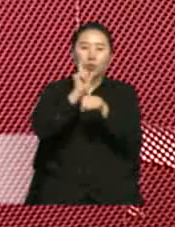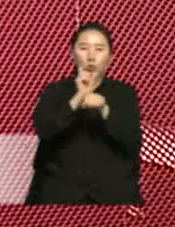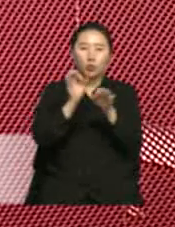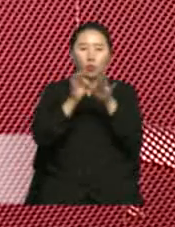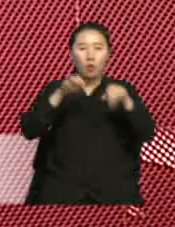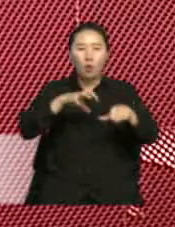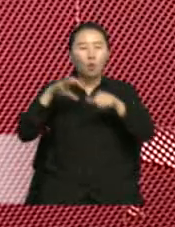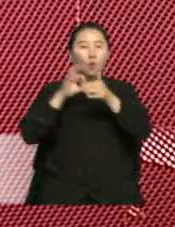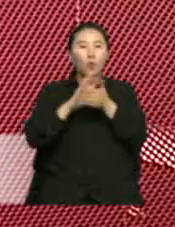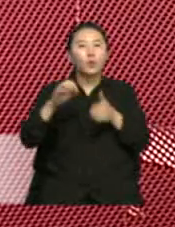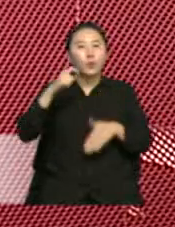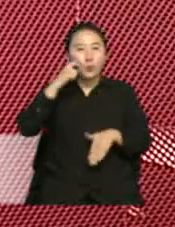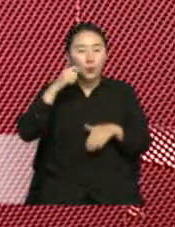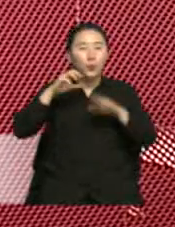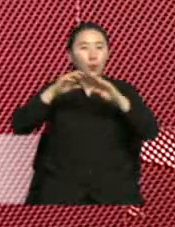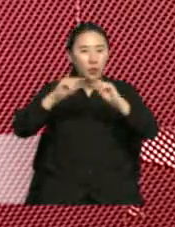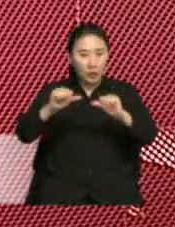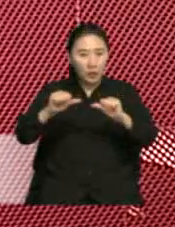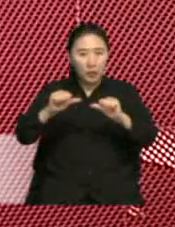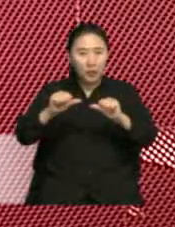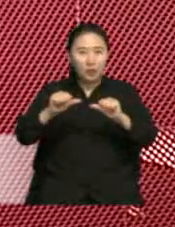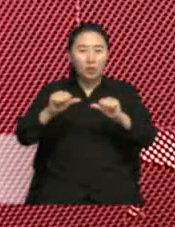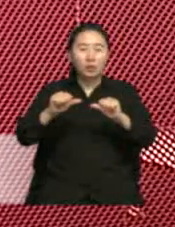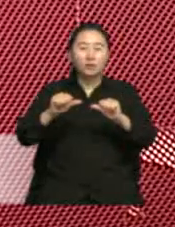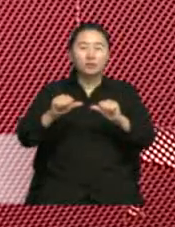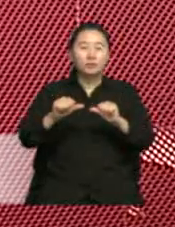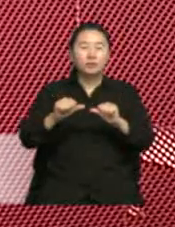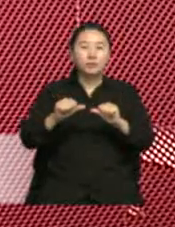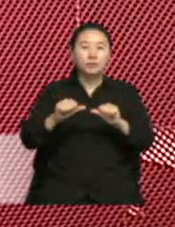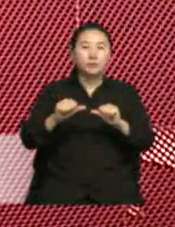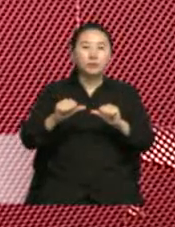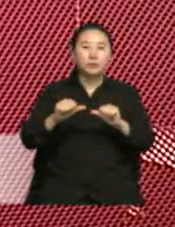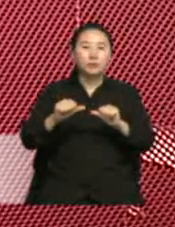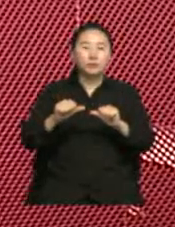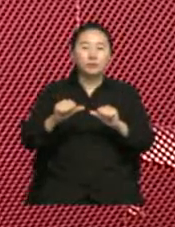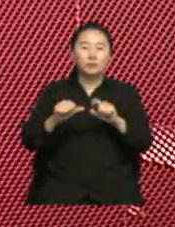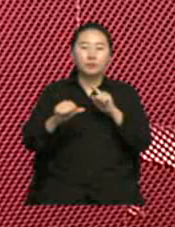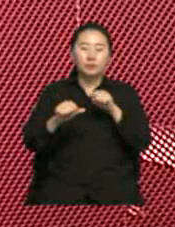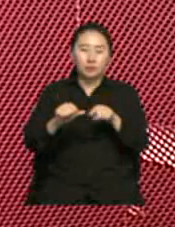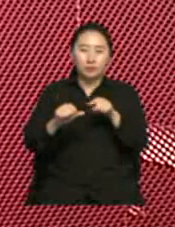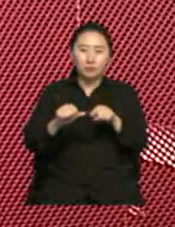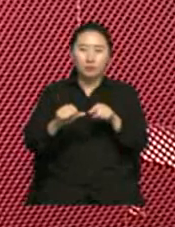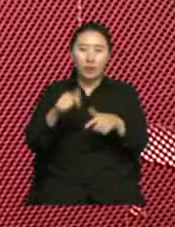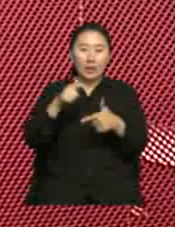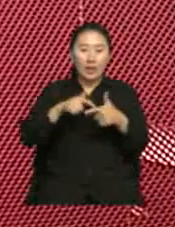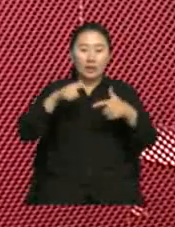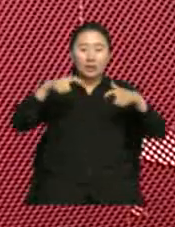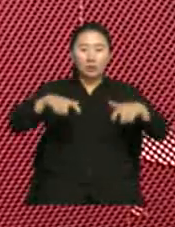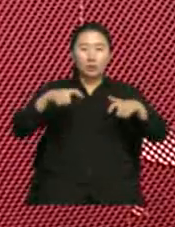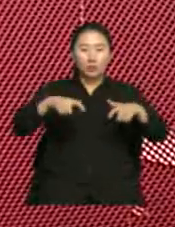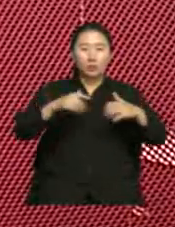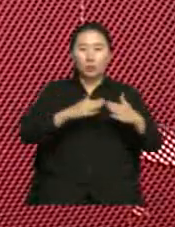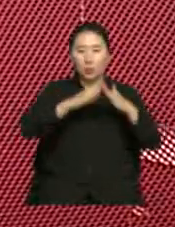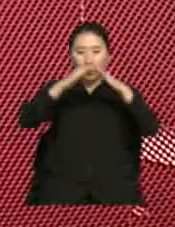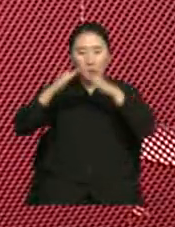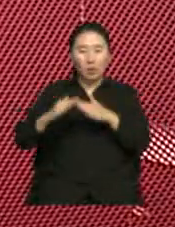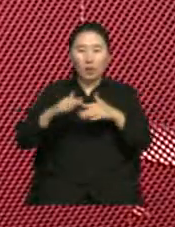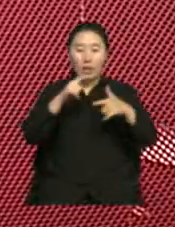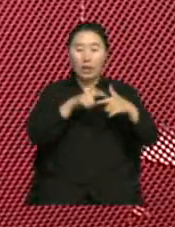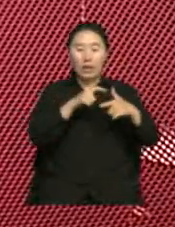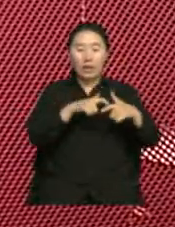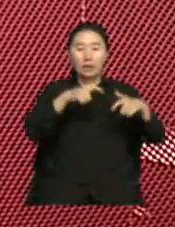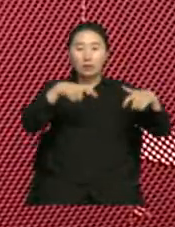그 활용을 못해서 그 기회비용을 상당히 좀 손실한 부위형이 있었는데 강남에 있는 거를 이쪽으로 이전하면서 강남에